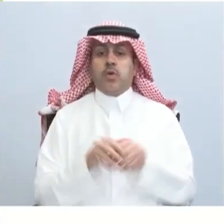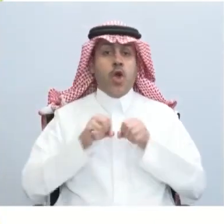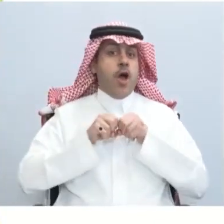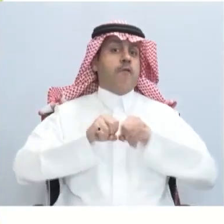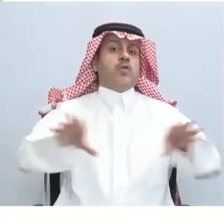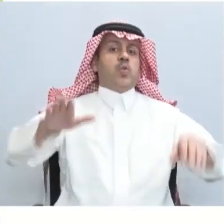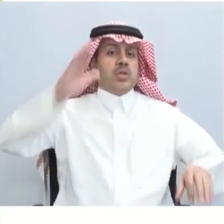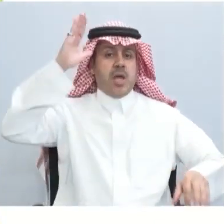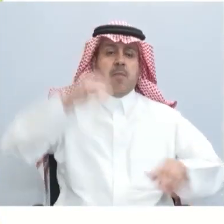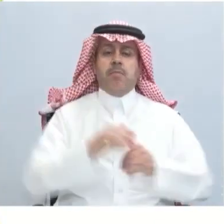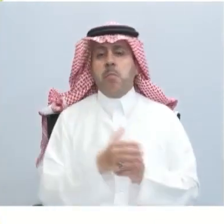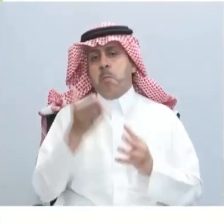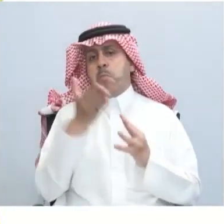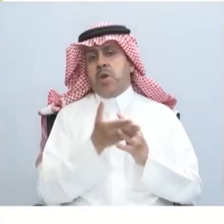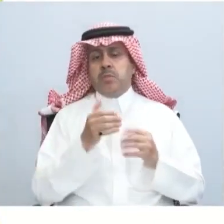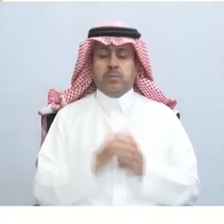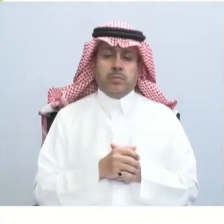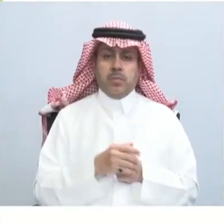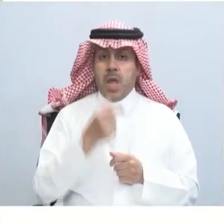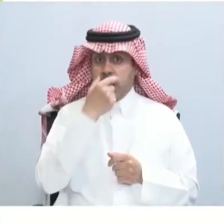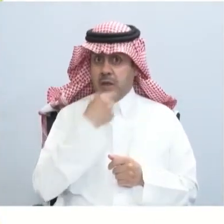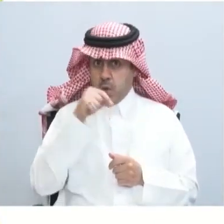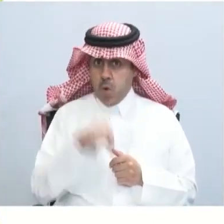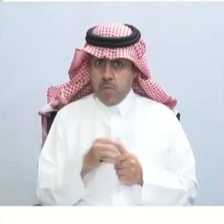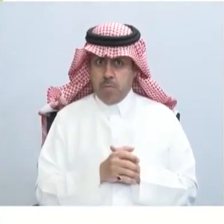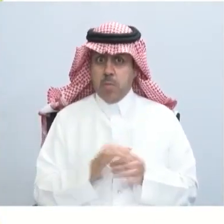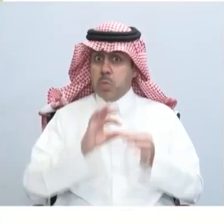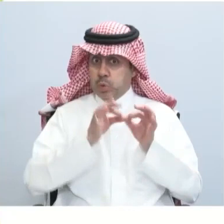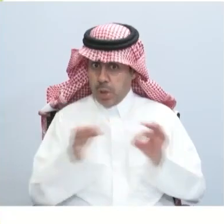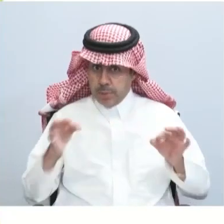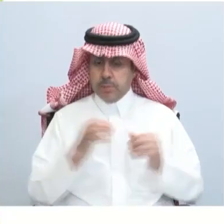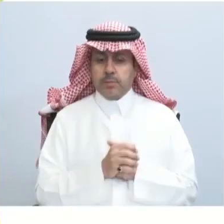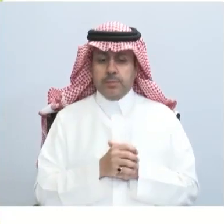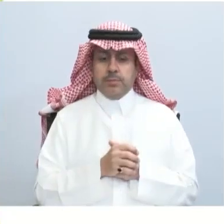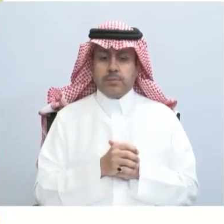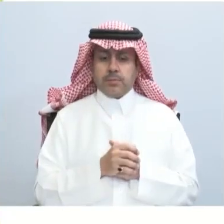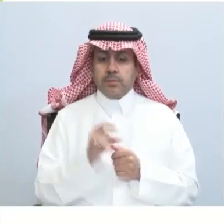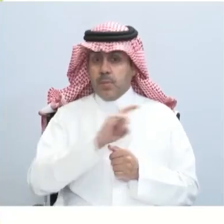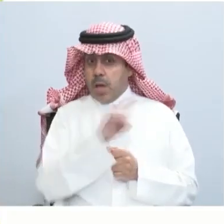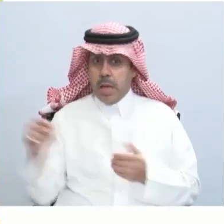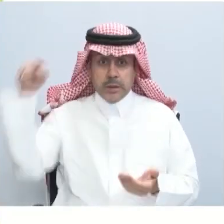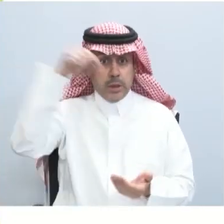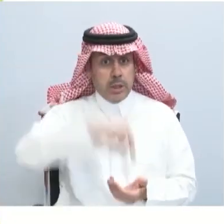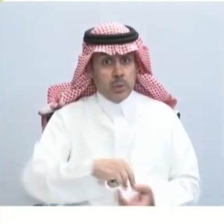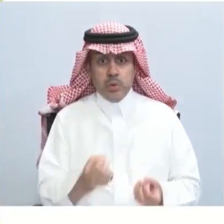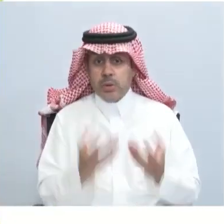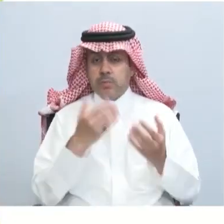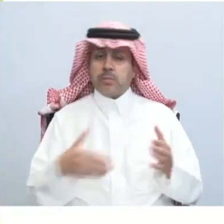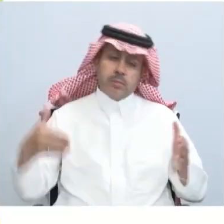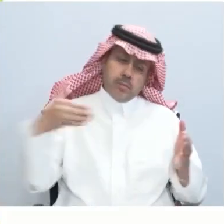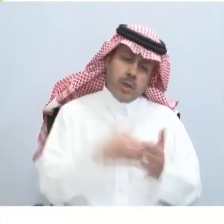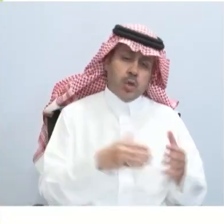السلام بينكم حديث اليوم لاحظ ظوا معي مترابط لا تدخلوا الجنه حتى تؤمنوا